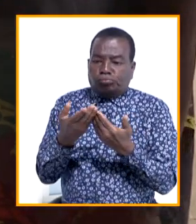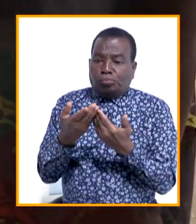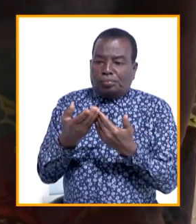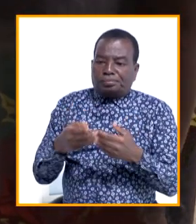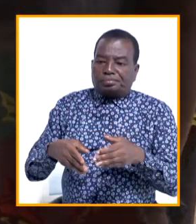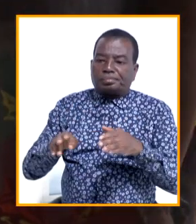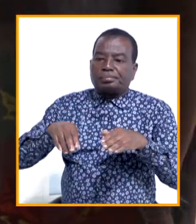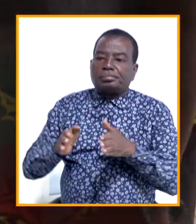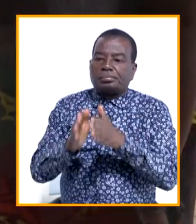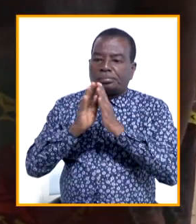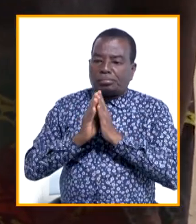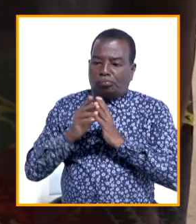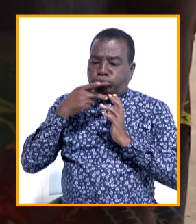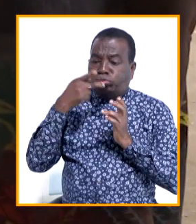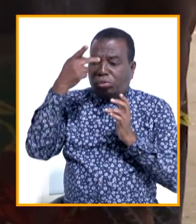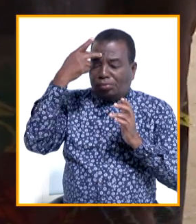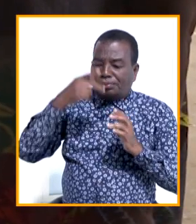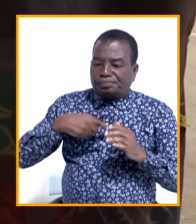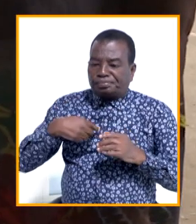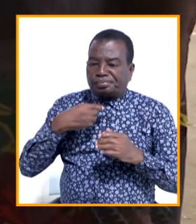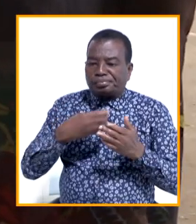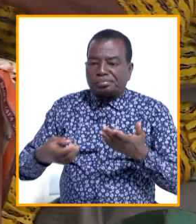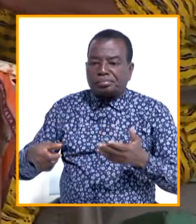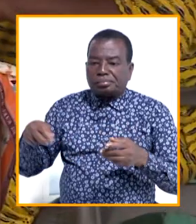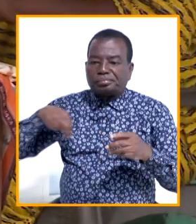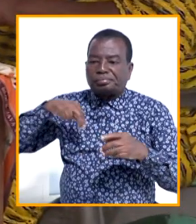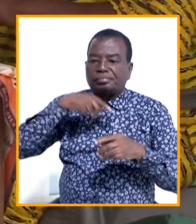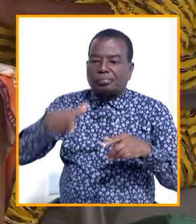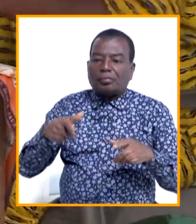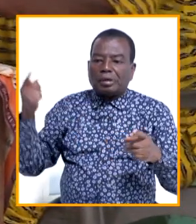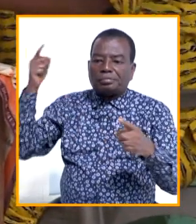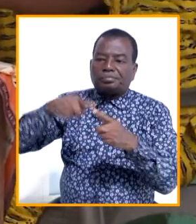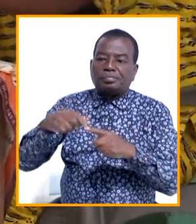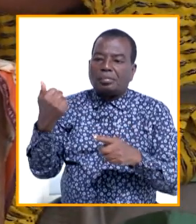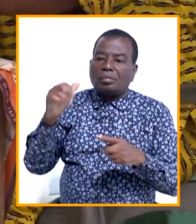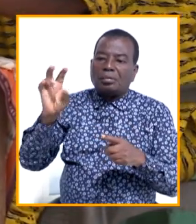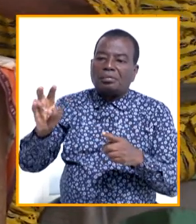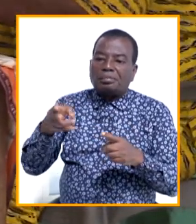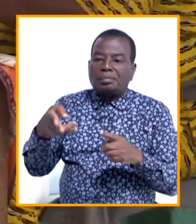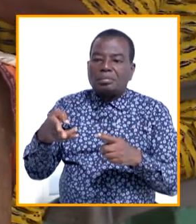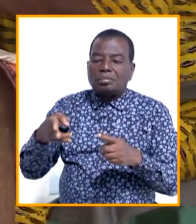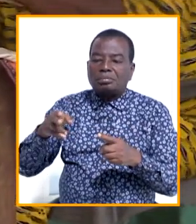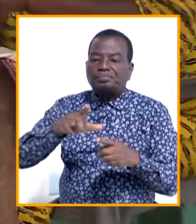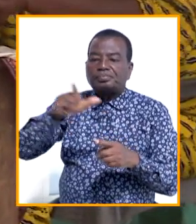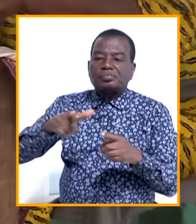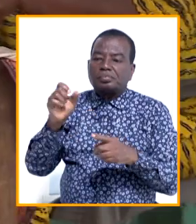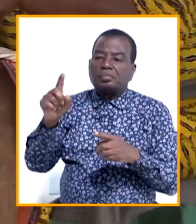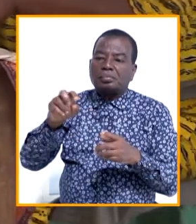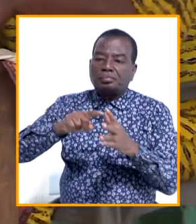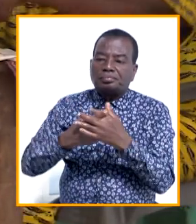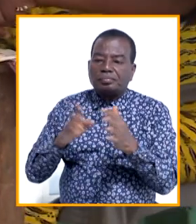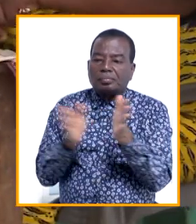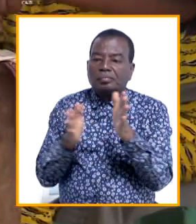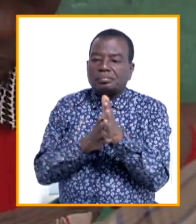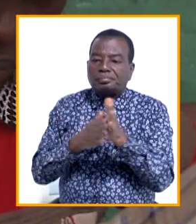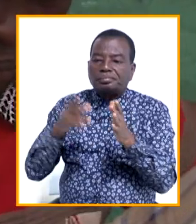exhortons les parents à répondre au recrurement nous sommes là jusqu'à 17h puisque le lundi 11 nous commençons les cours c'est